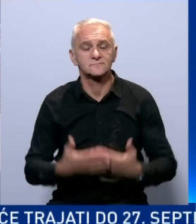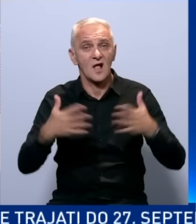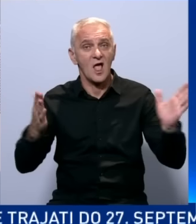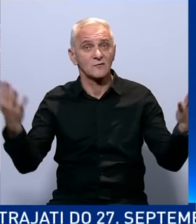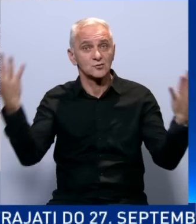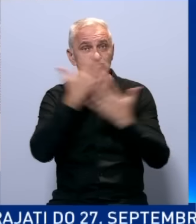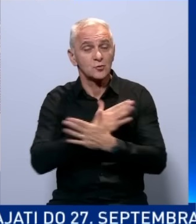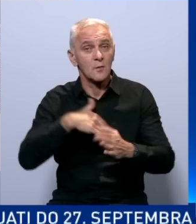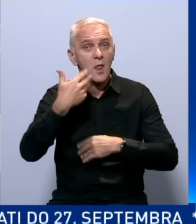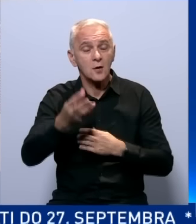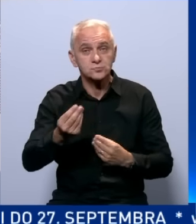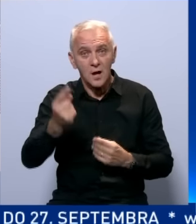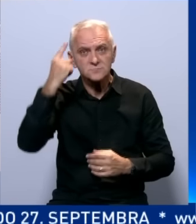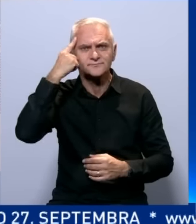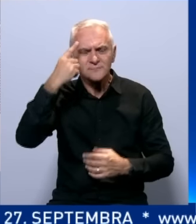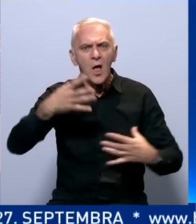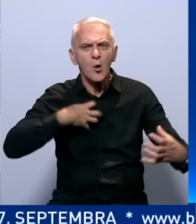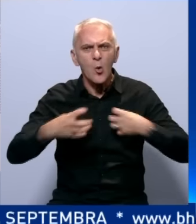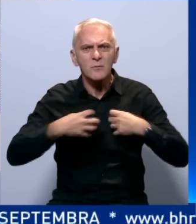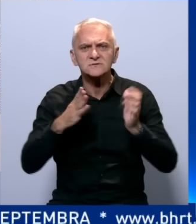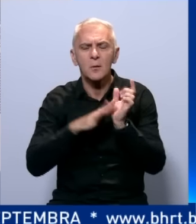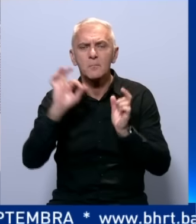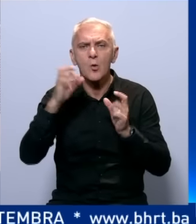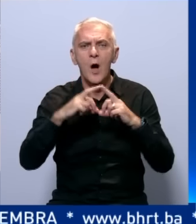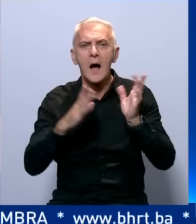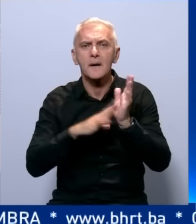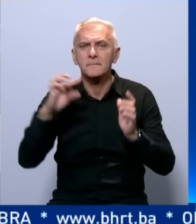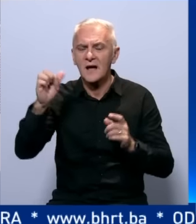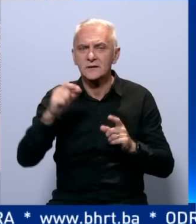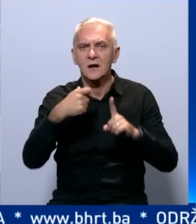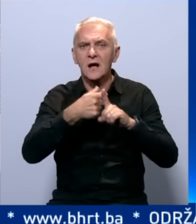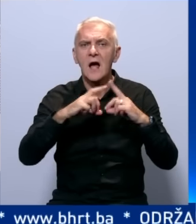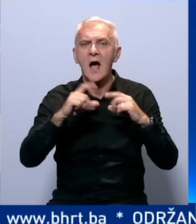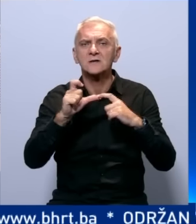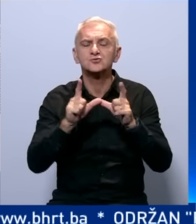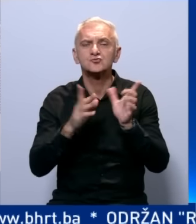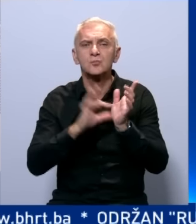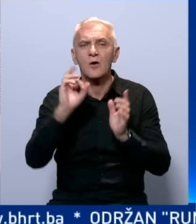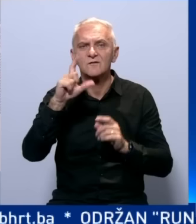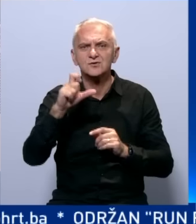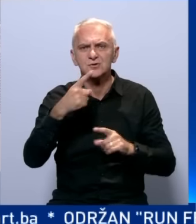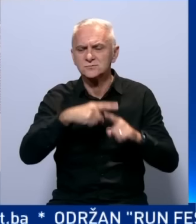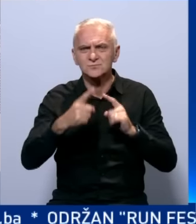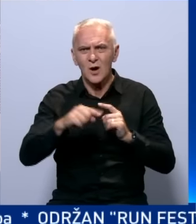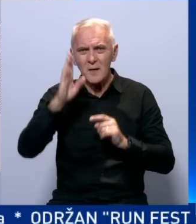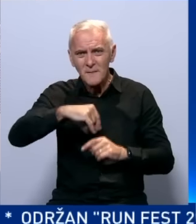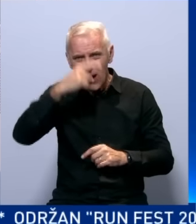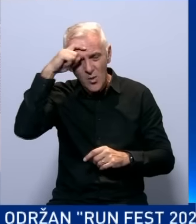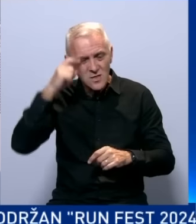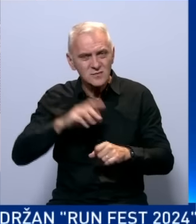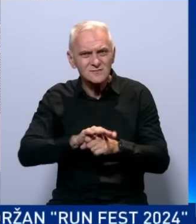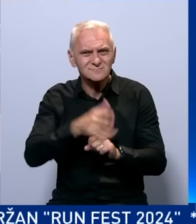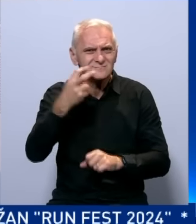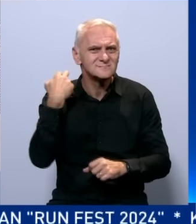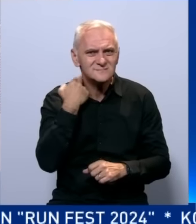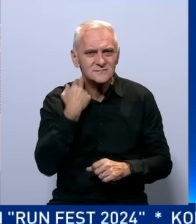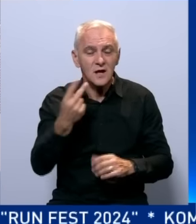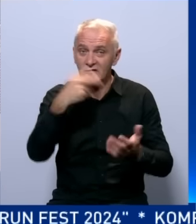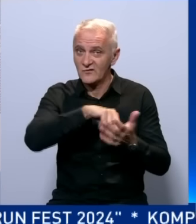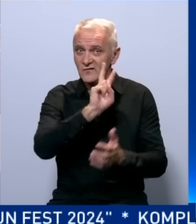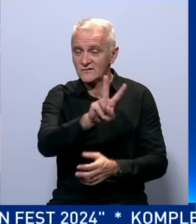Javnost je šokirana nakon što se saznalo da je glumac Muamer Kasumović osuđen zbog bludničenja nad maloljetnikom